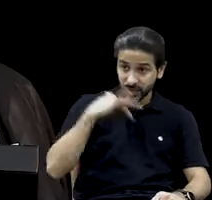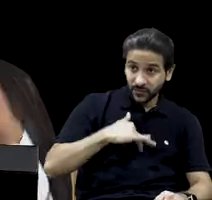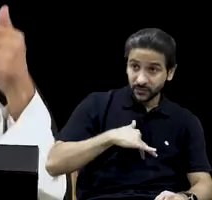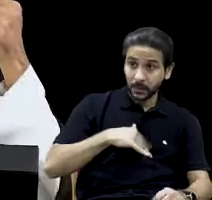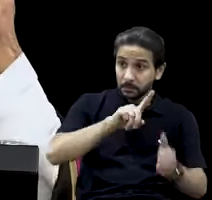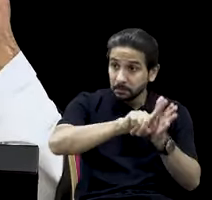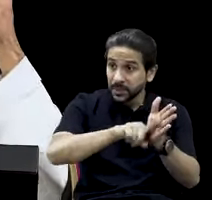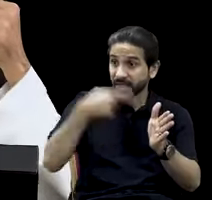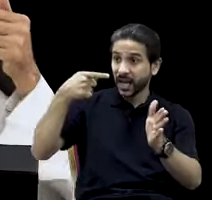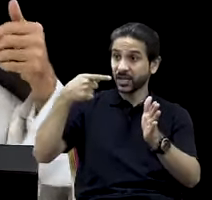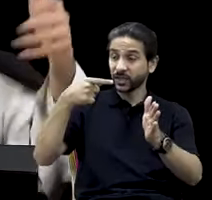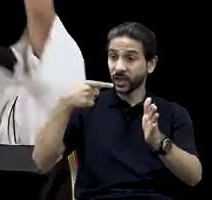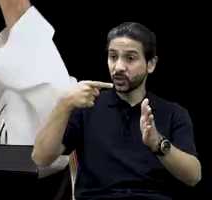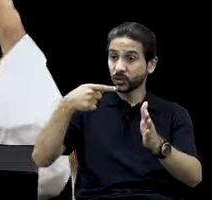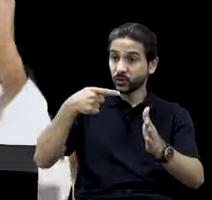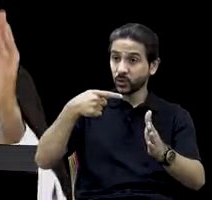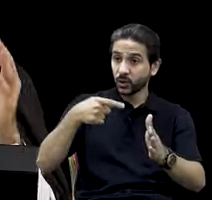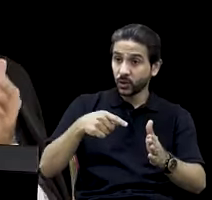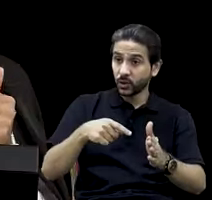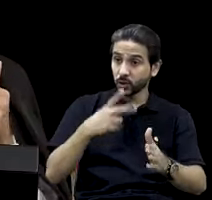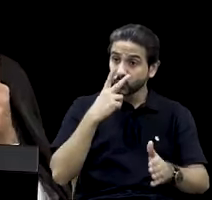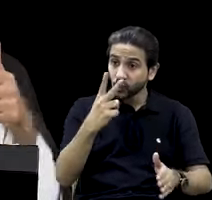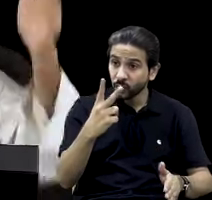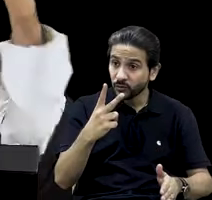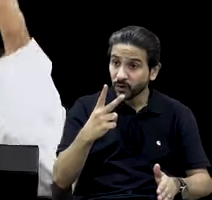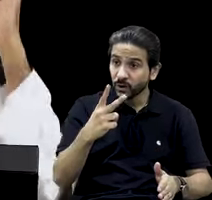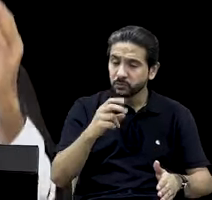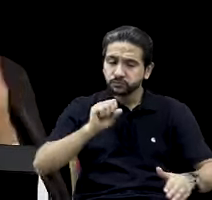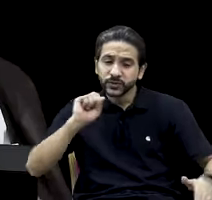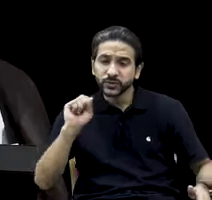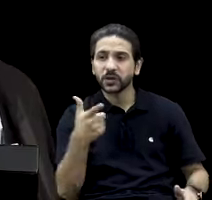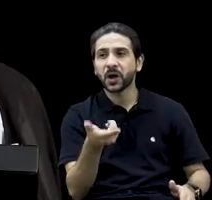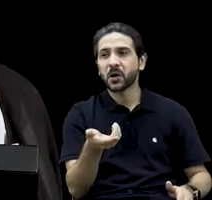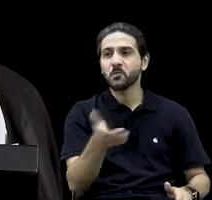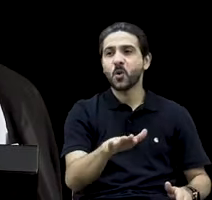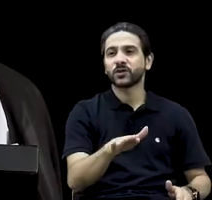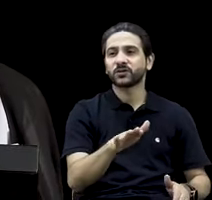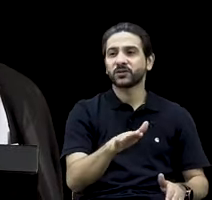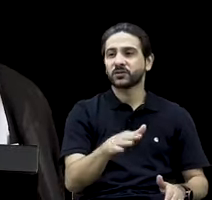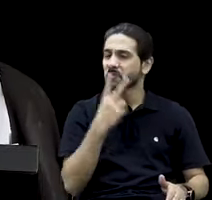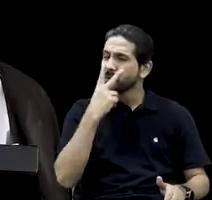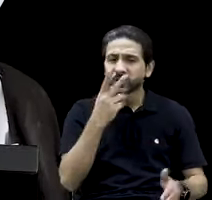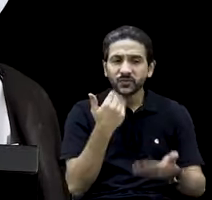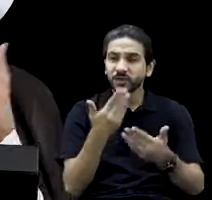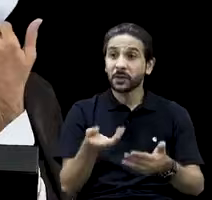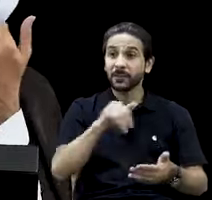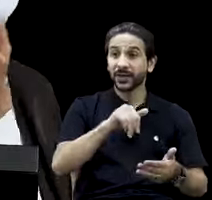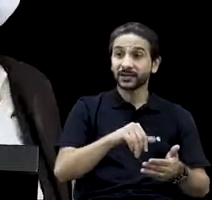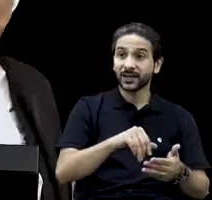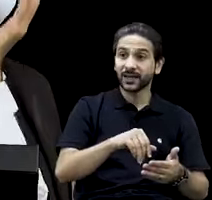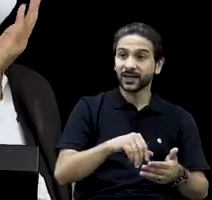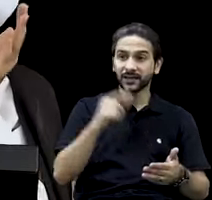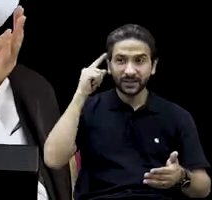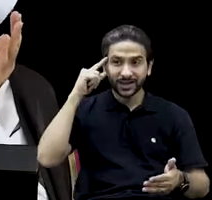ظهوره زهقت روحه يعني مرحله البحث في الروح ثم خرج